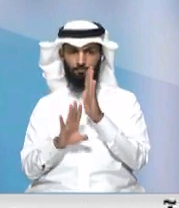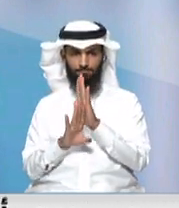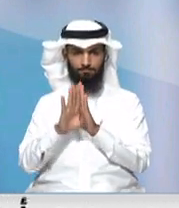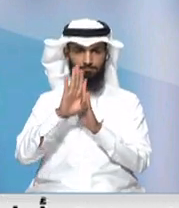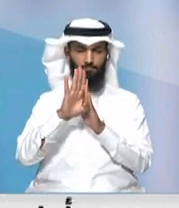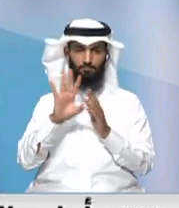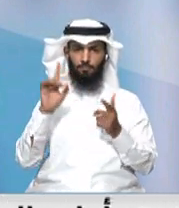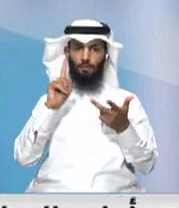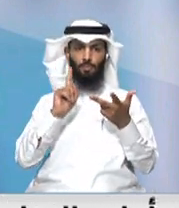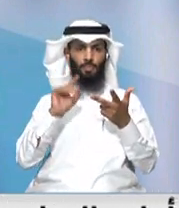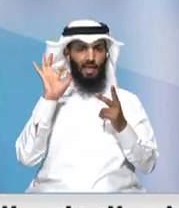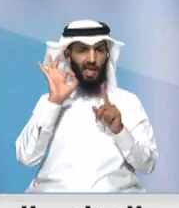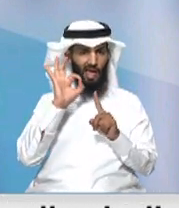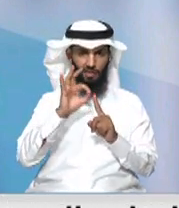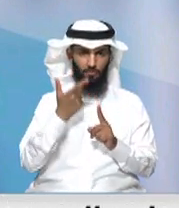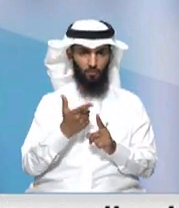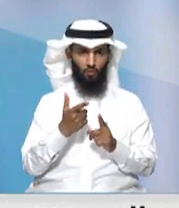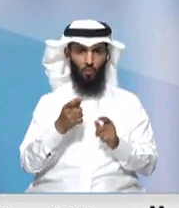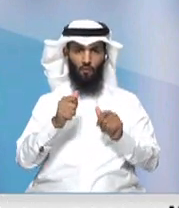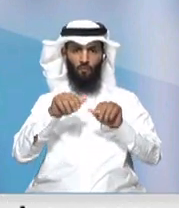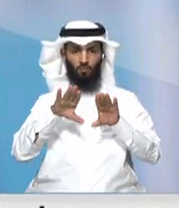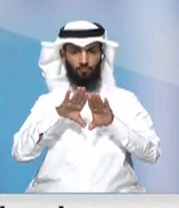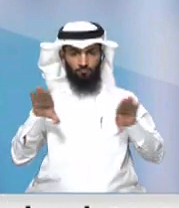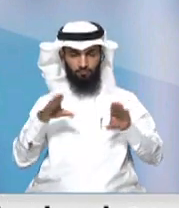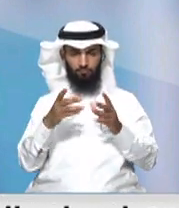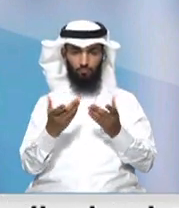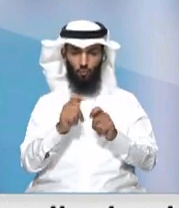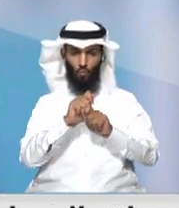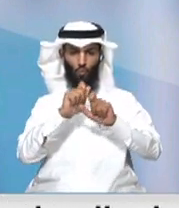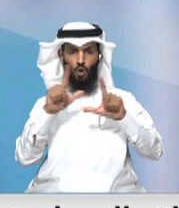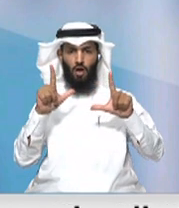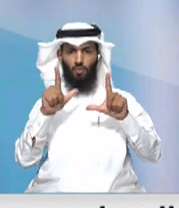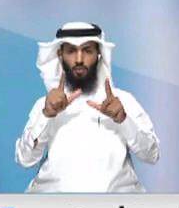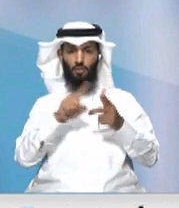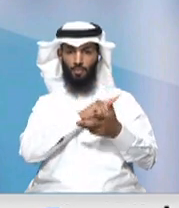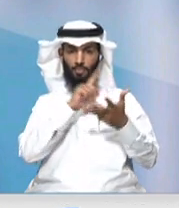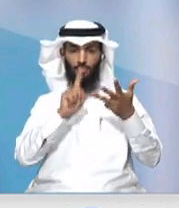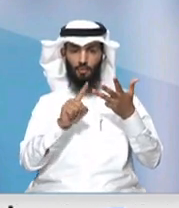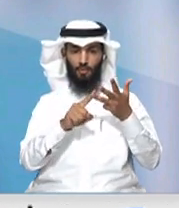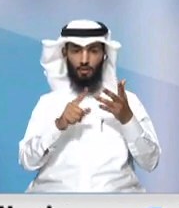والكفاءة والشفافية، فضلا عن تذليل الصعوبات